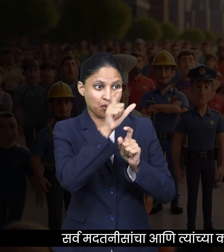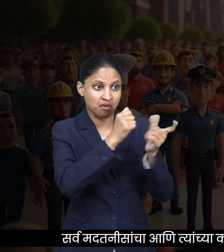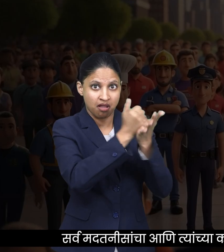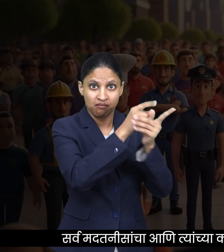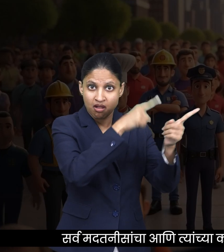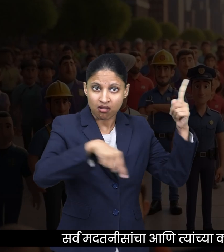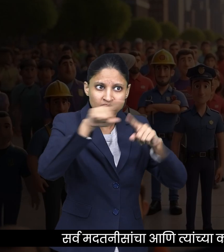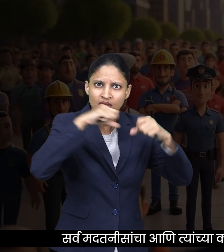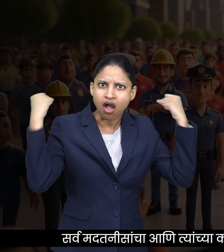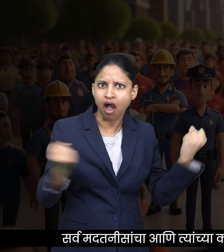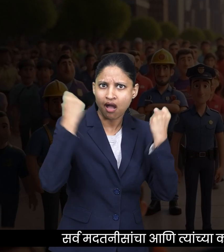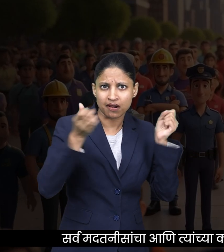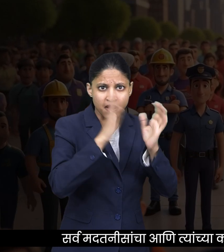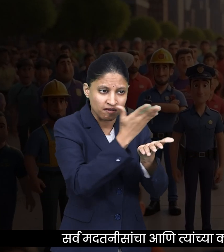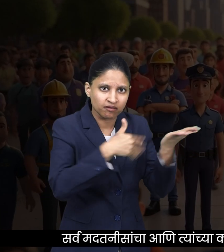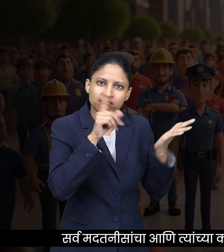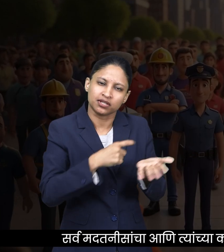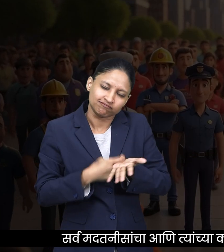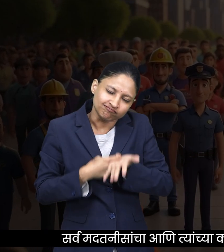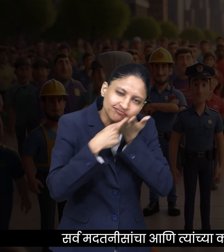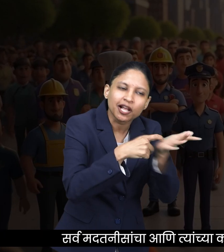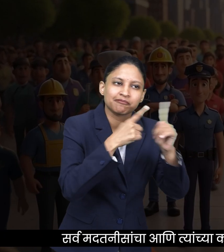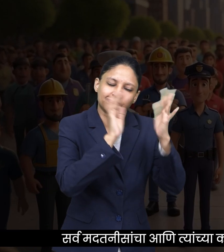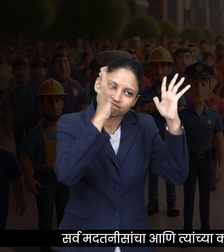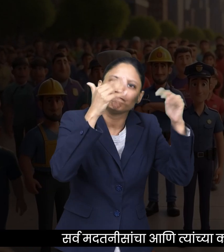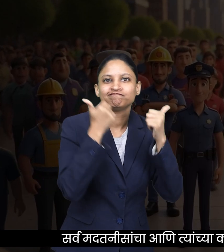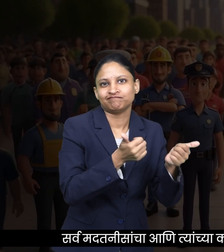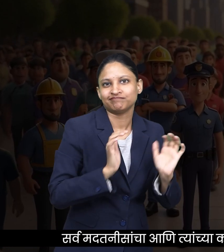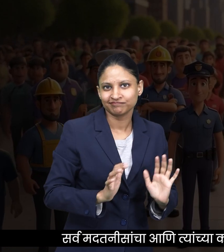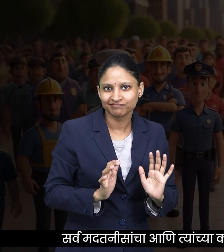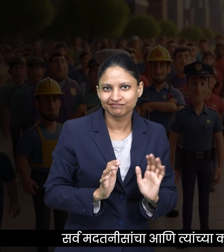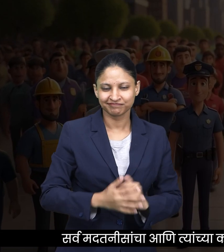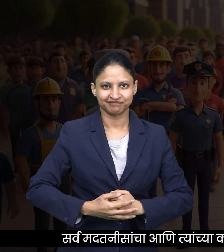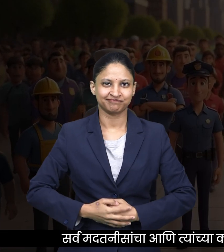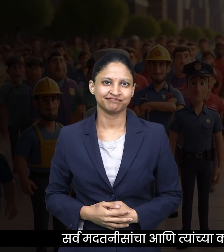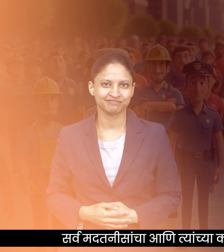सर्व मदतनीसांचा आणि त्यांच्या कामांचा आदर करा आणि त्यांचे कौतुक करा.